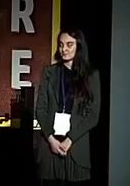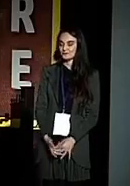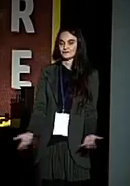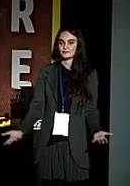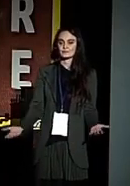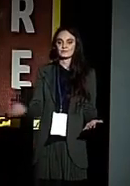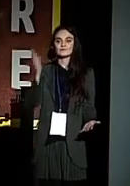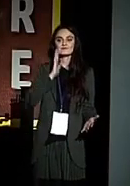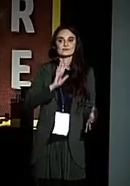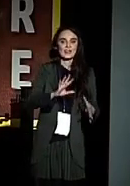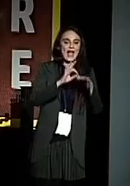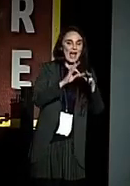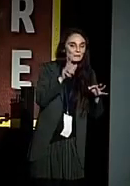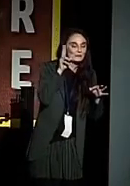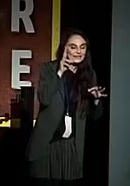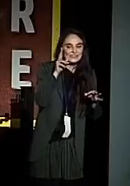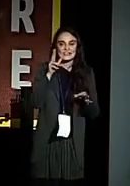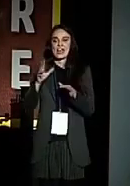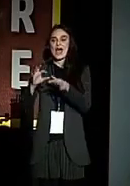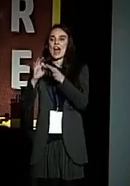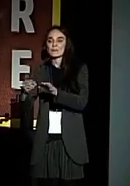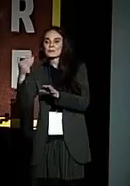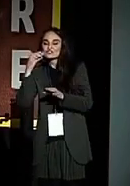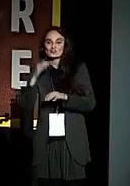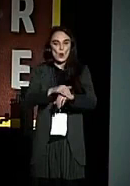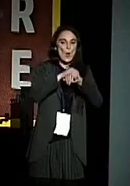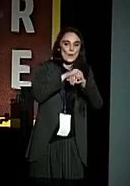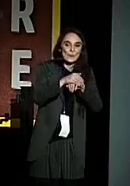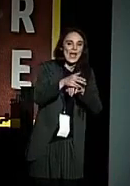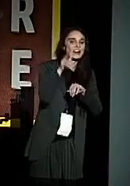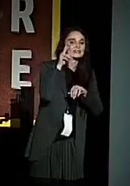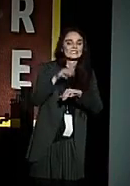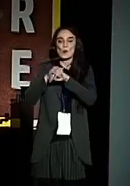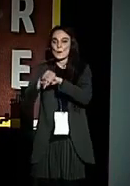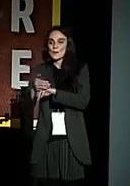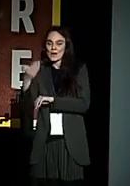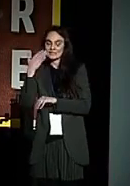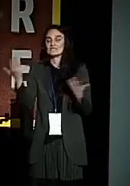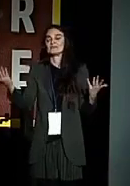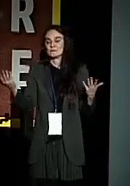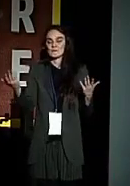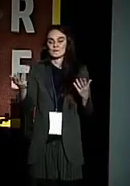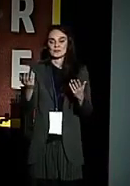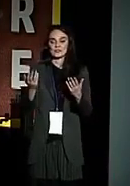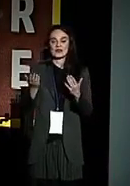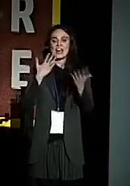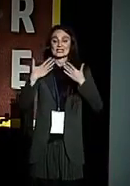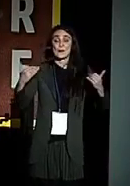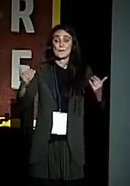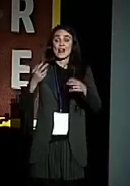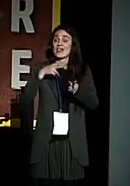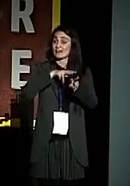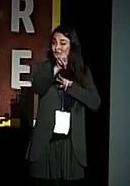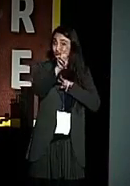Care amiche, cari amici, care compagne e cari compagni, svolgere l'Assemblea nazionale in